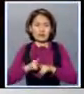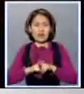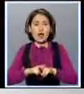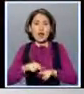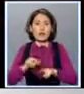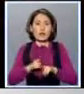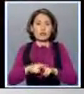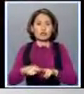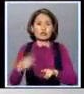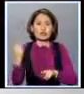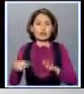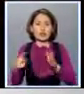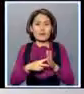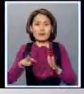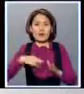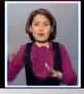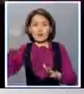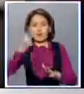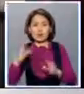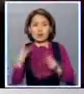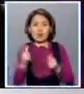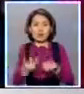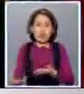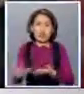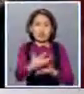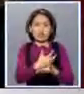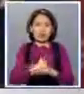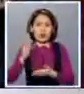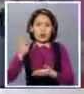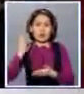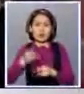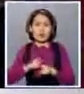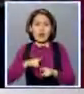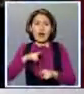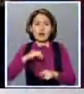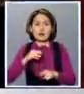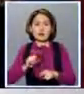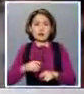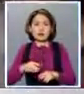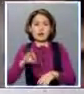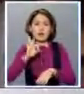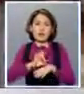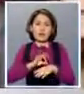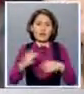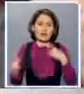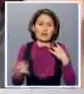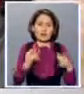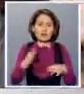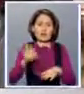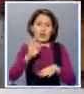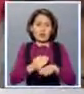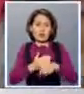Ұйымдастырушылардың айтуынша, бұл жолы 27 миллион доллар жиналуы мүмкін. Мұхаммедтің өзі Паркинсон жүйке ауруына шалдыққаны